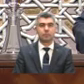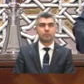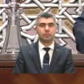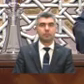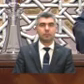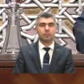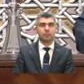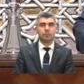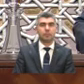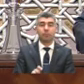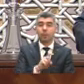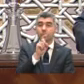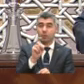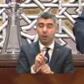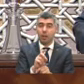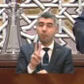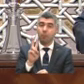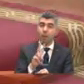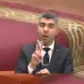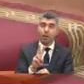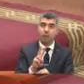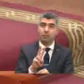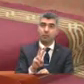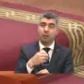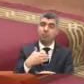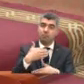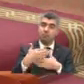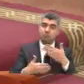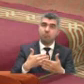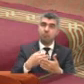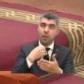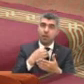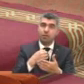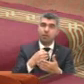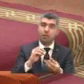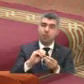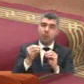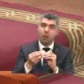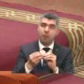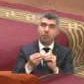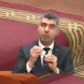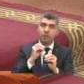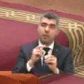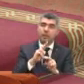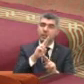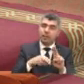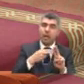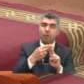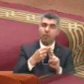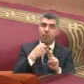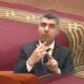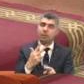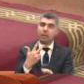هو السؤال ديال التخييم جاي، لأن هذا سؤال على مراكز استقبال اللي ماشي هما الإشكالية ديال المخيمات اللي غنجاوب عليها من بعد، لأن كاين ثلاثة